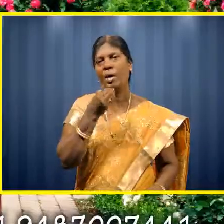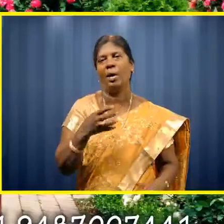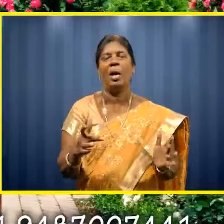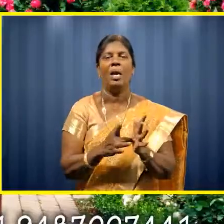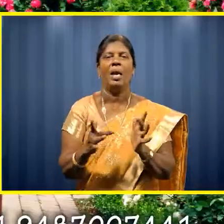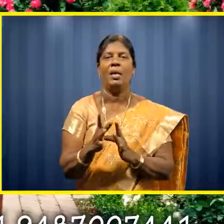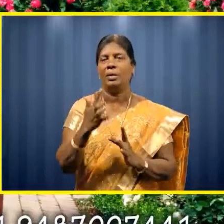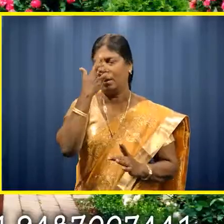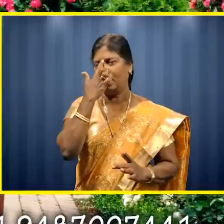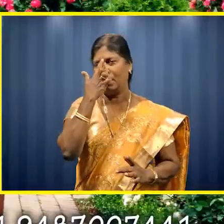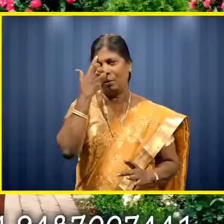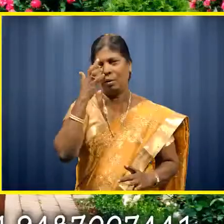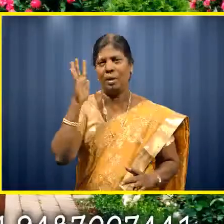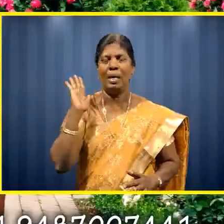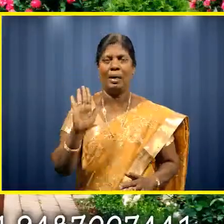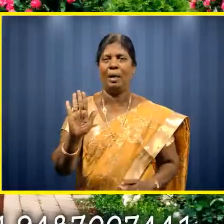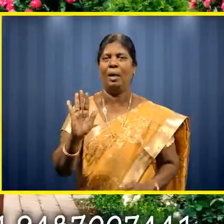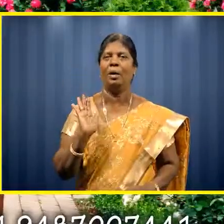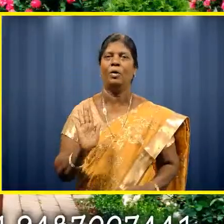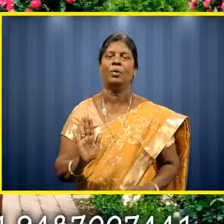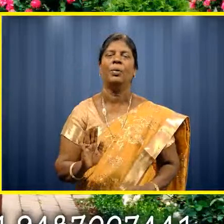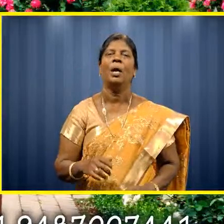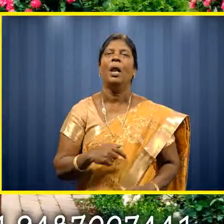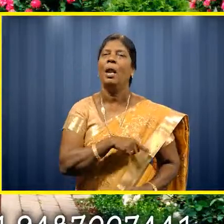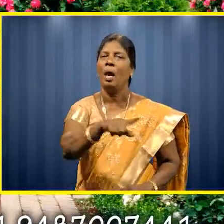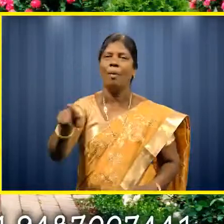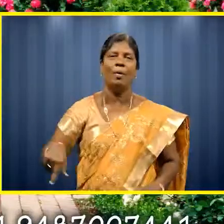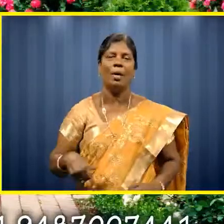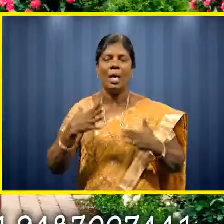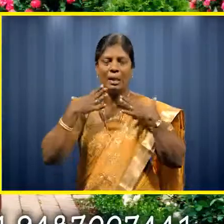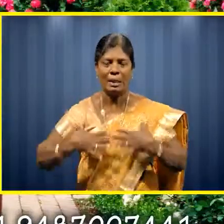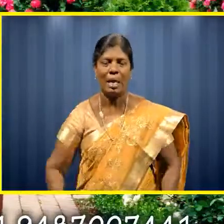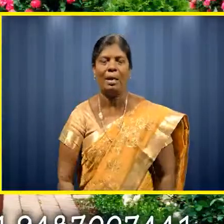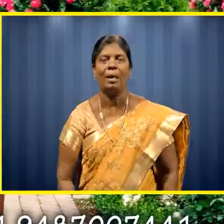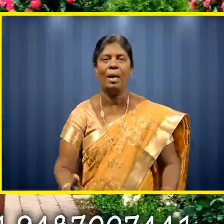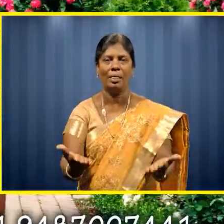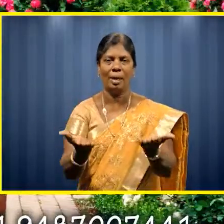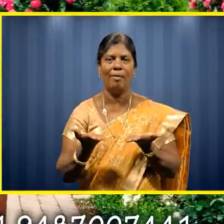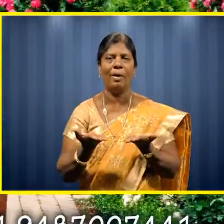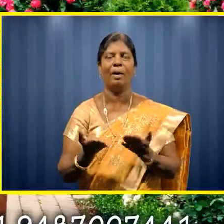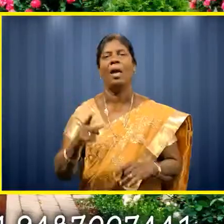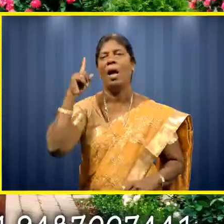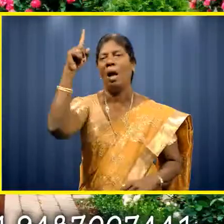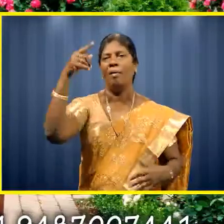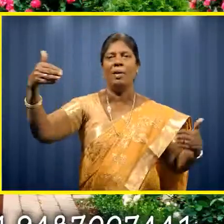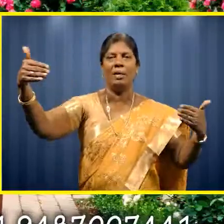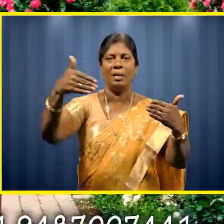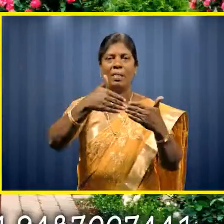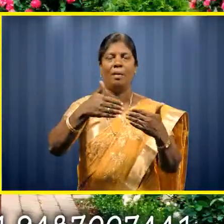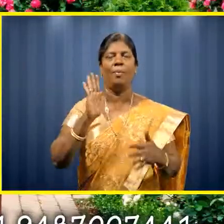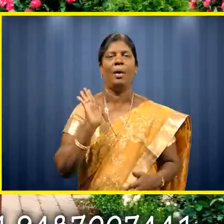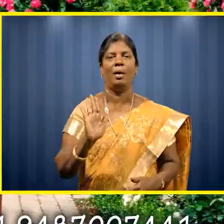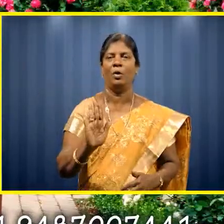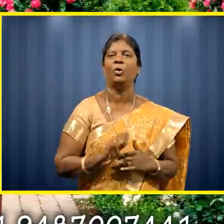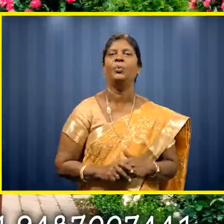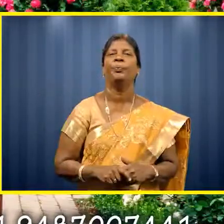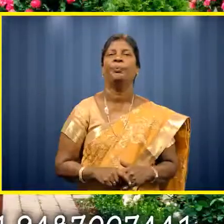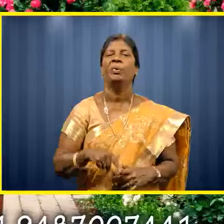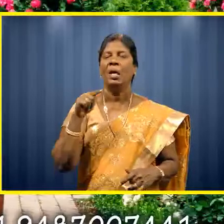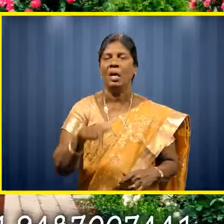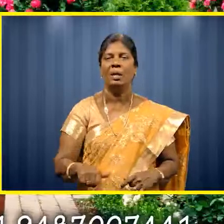உணவாக இயேசு கிறிஸ்து இருக்கிறார் என்றும், நம்முடைய சரீர தேவைகளை அவர் சந்திப்பார்